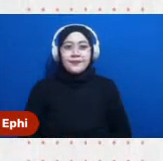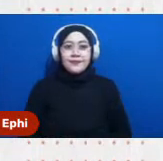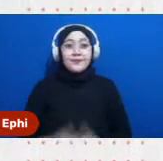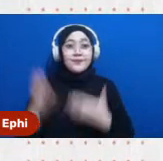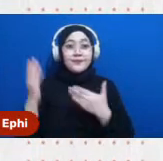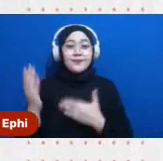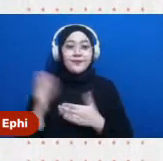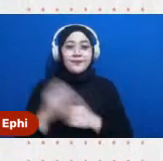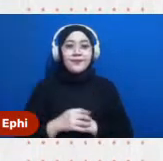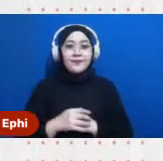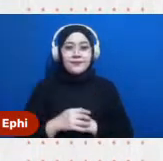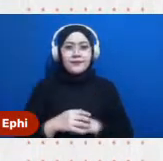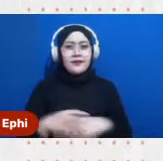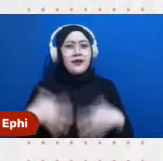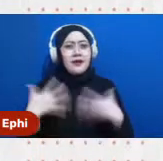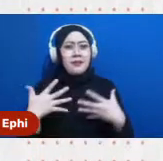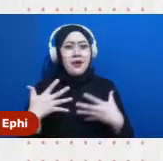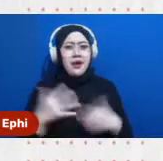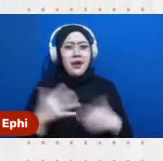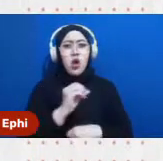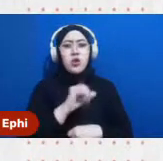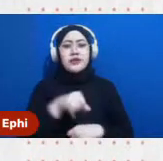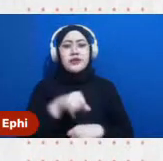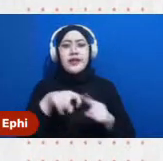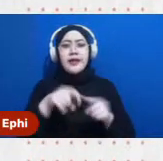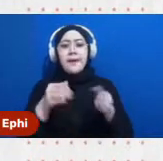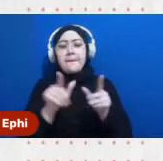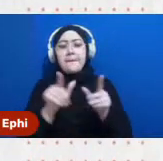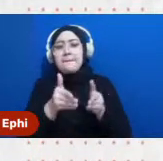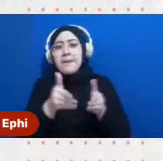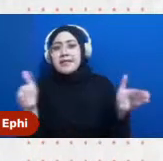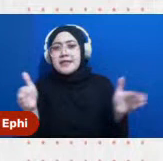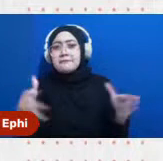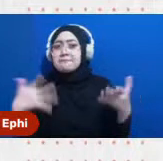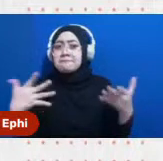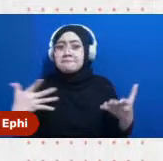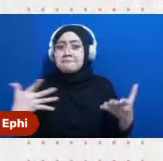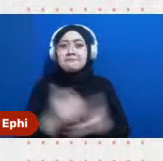Pertanyaan pertama, apa kepanjangan dari OJK?